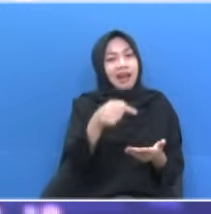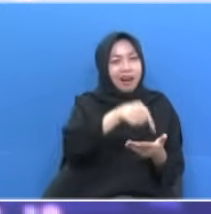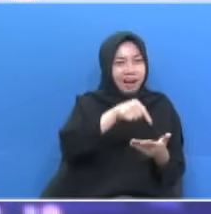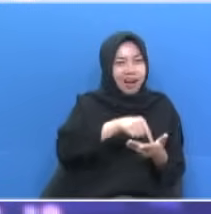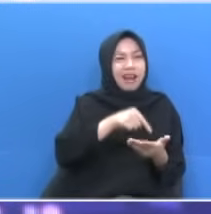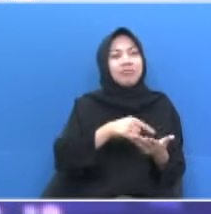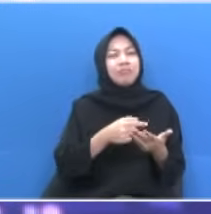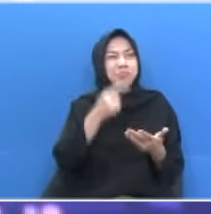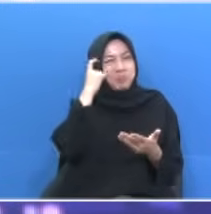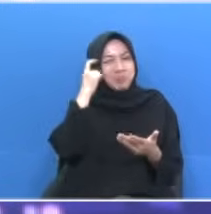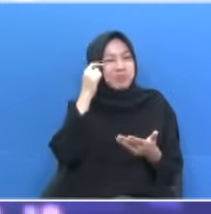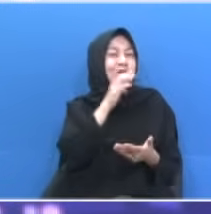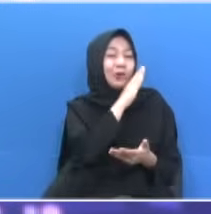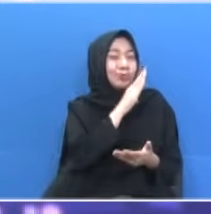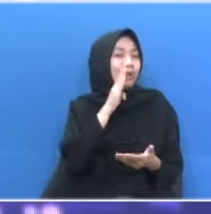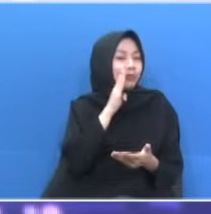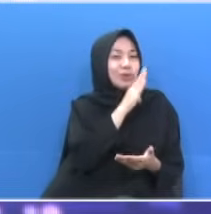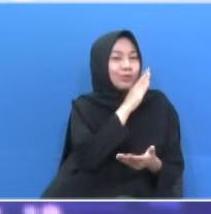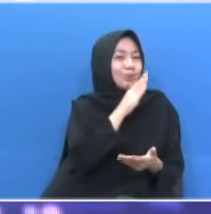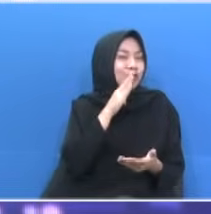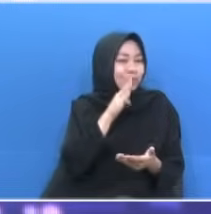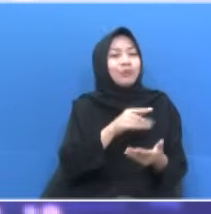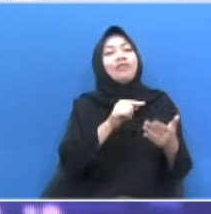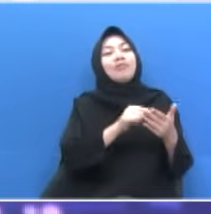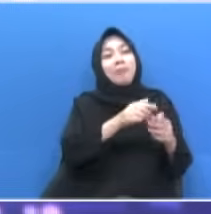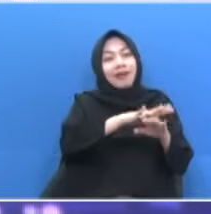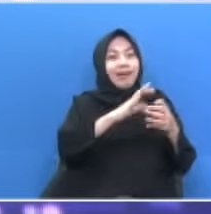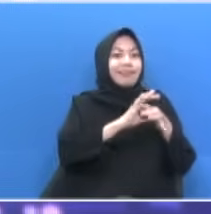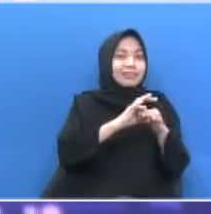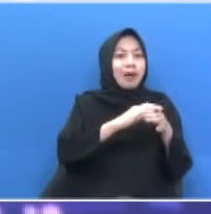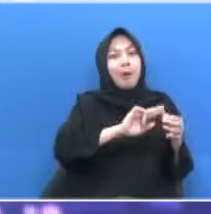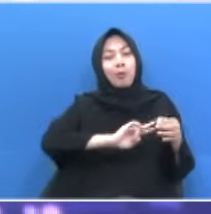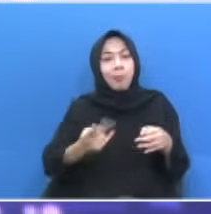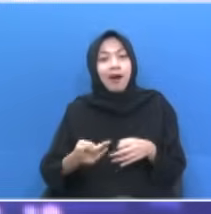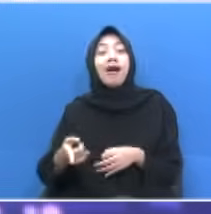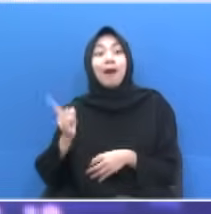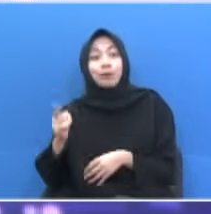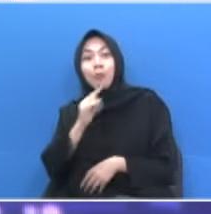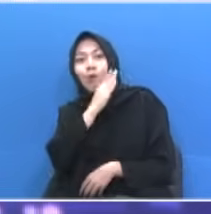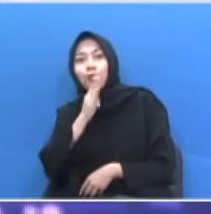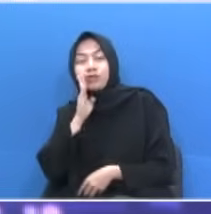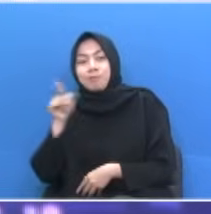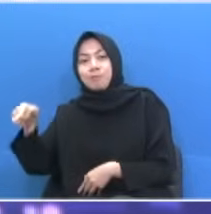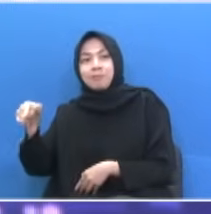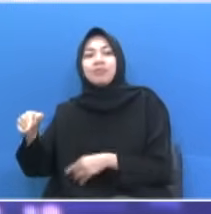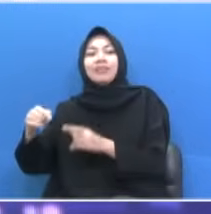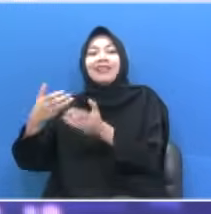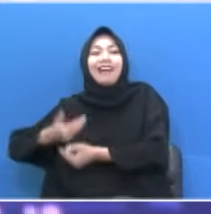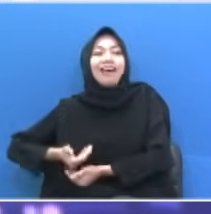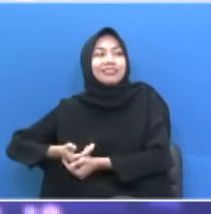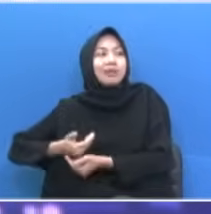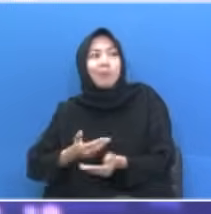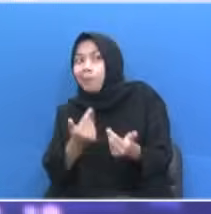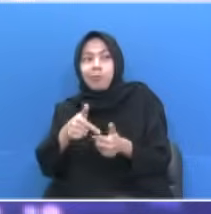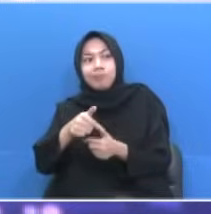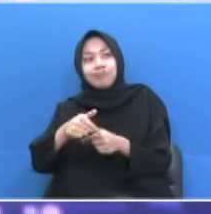ini Nasdem diisukan telah menekan kerjasama dengan PKB capres yang diusung oleh partai Nasdem pun disebut telah